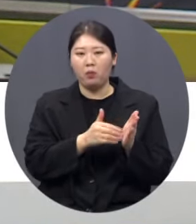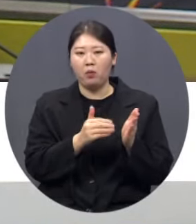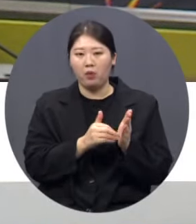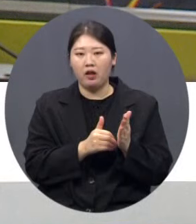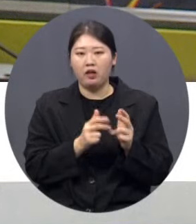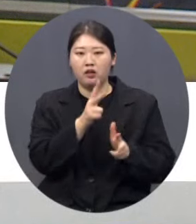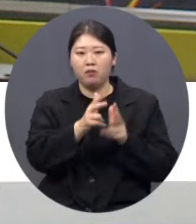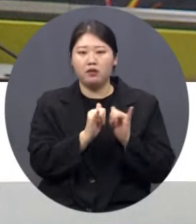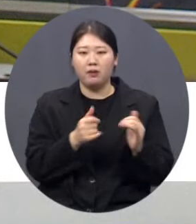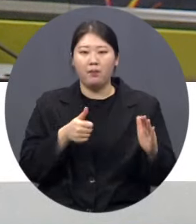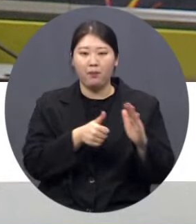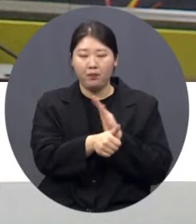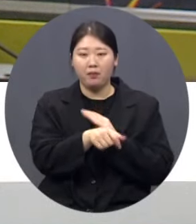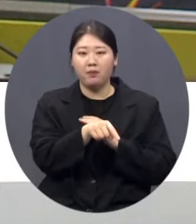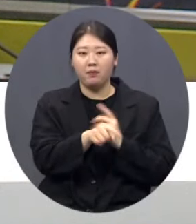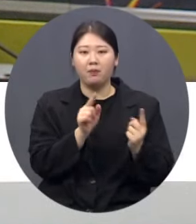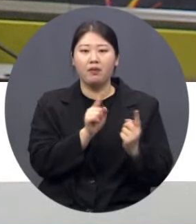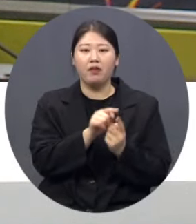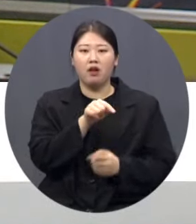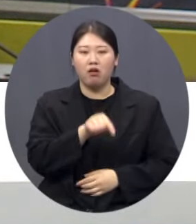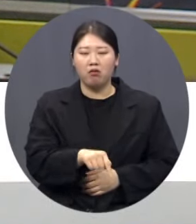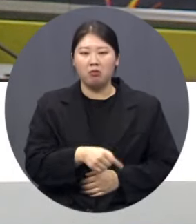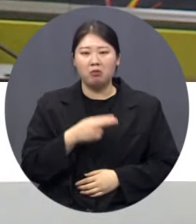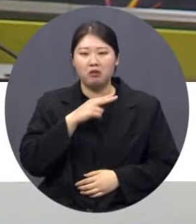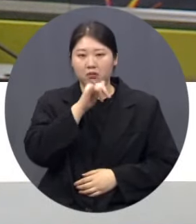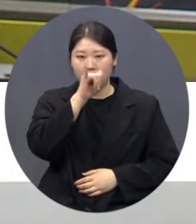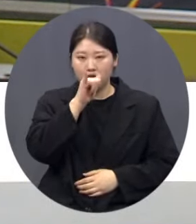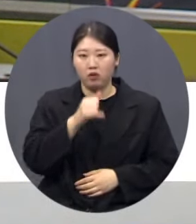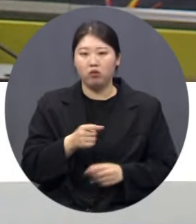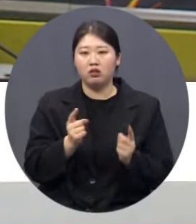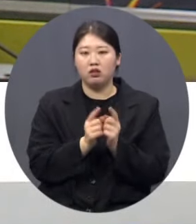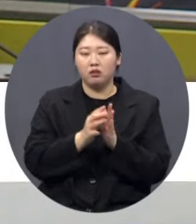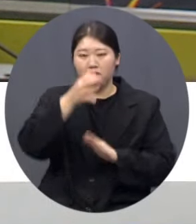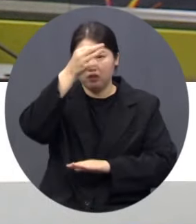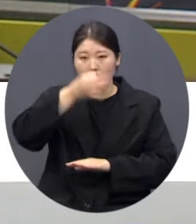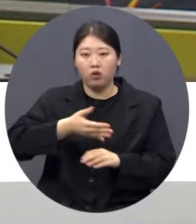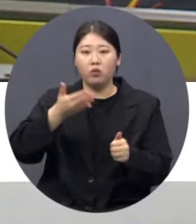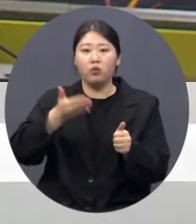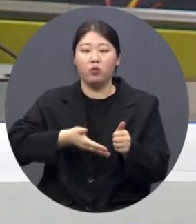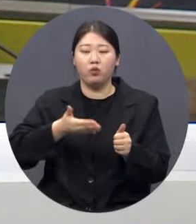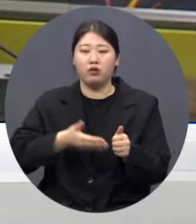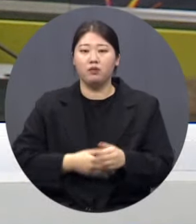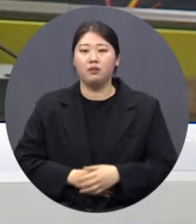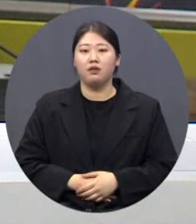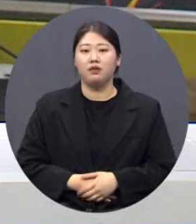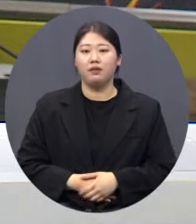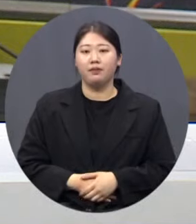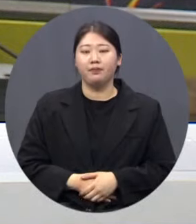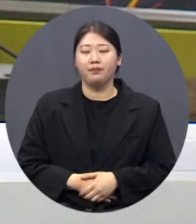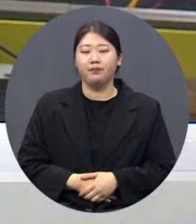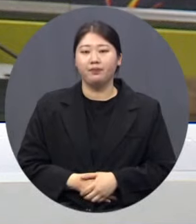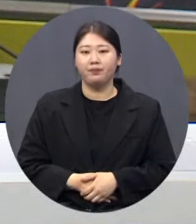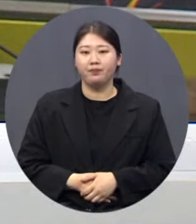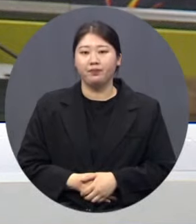치 않다며 직접 사과하고 해명하라고 요구했습니다 조호